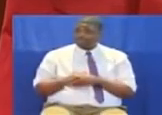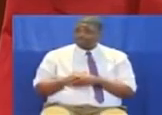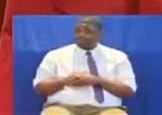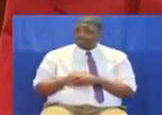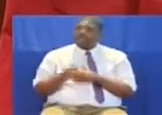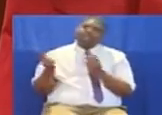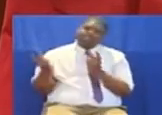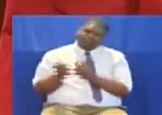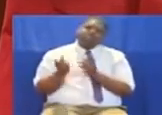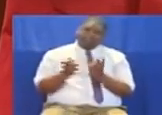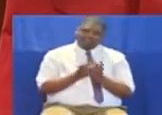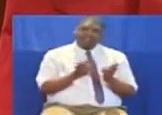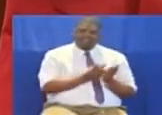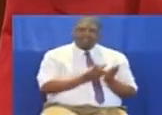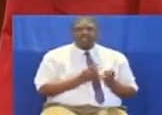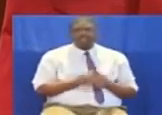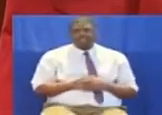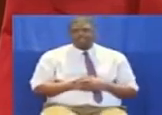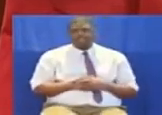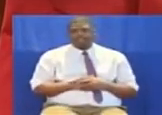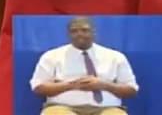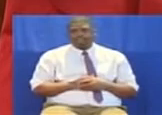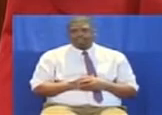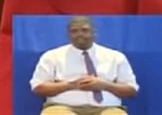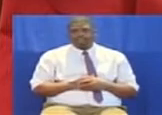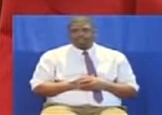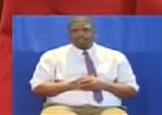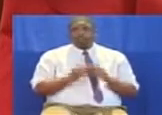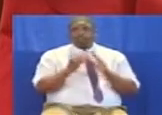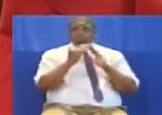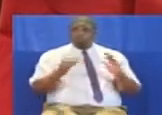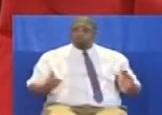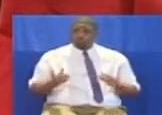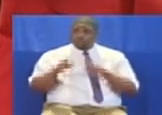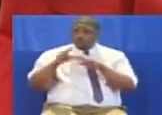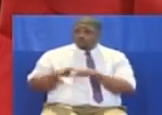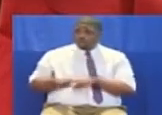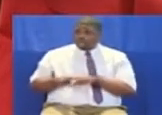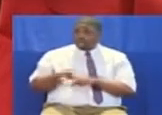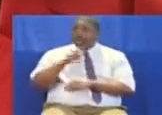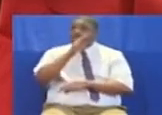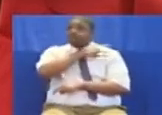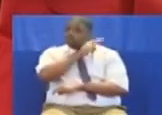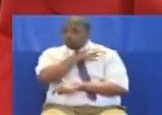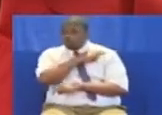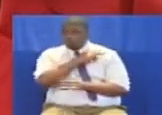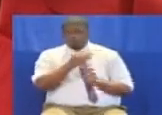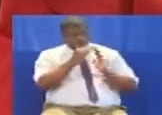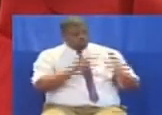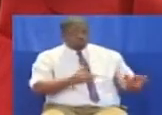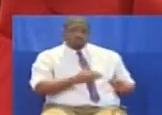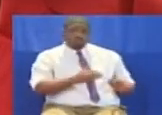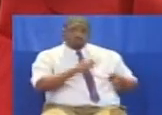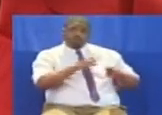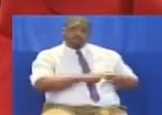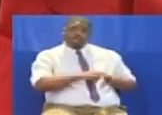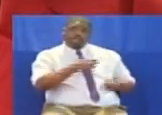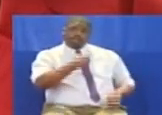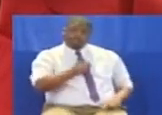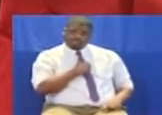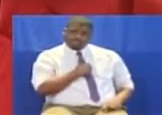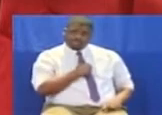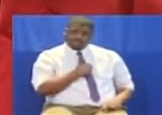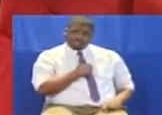Inafanana. Naomba niseme hivi, inafanana. Nyumba anayokaa Mbowe na nyumba ninayokaa